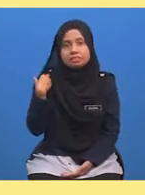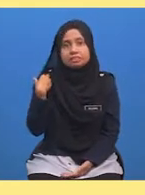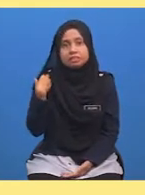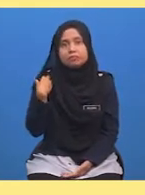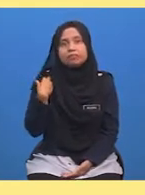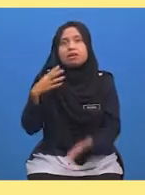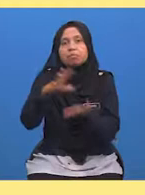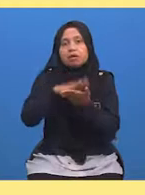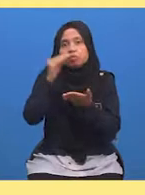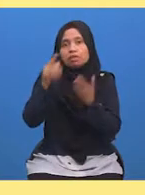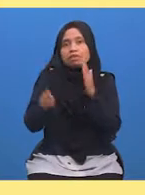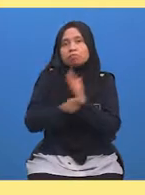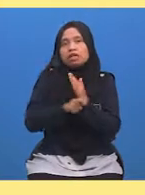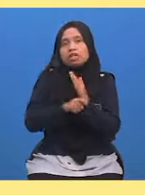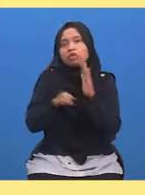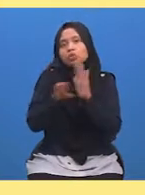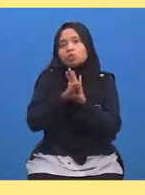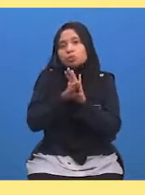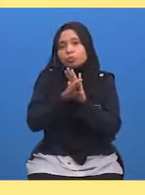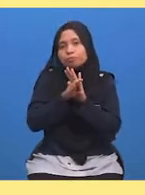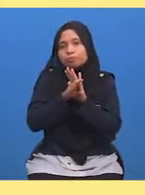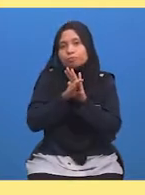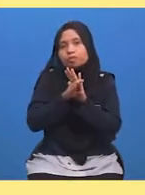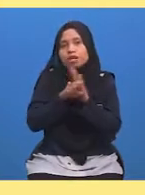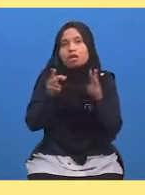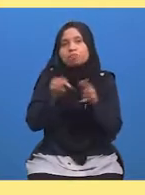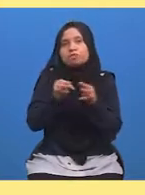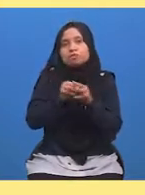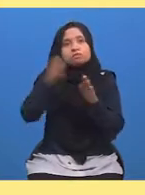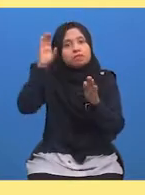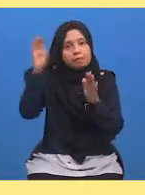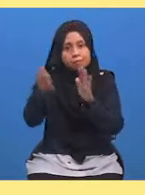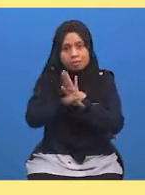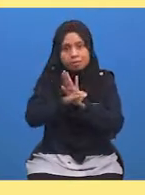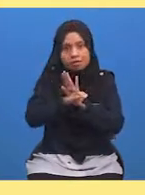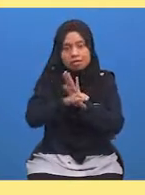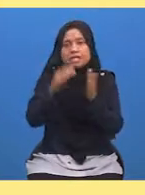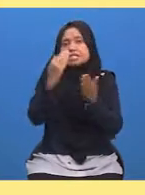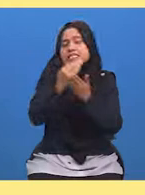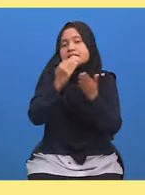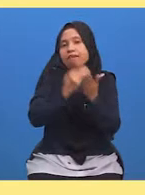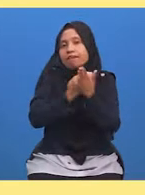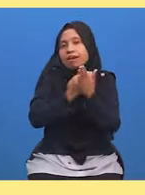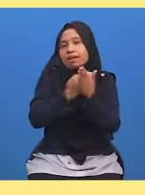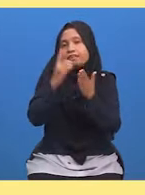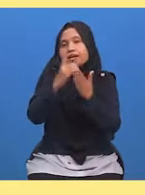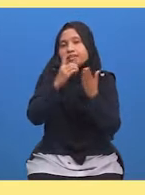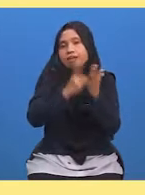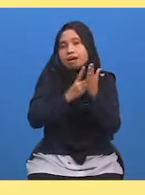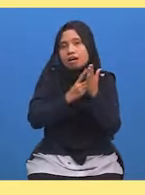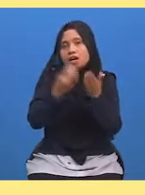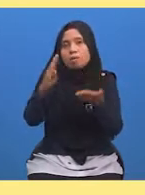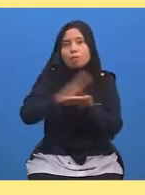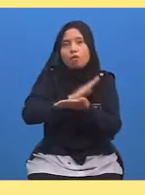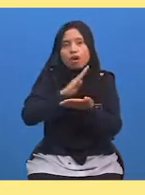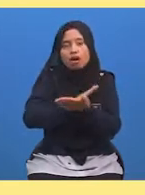maklumat tambahan seperti pelbagai ilustrasi, senarai data, borang,